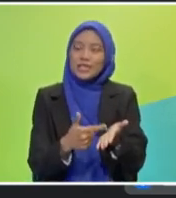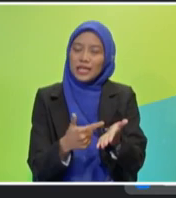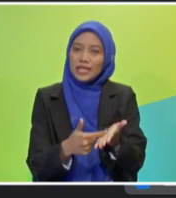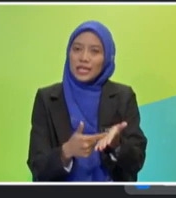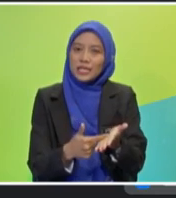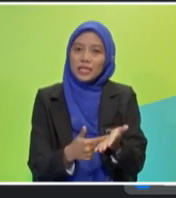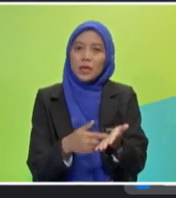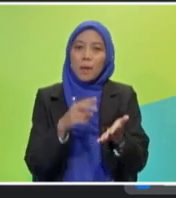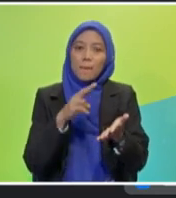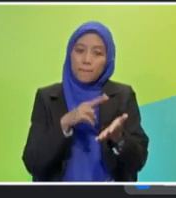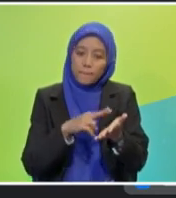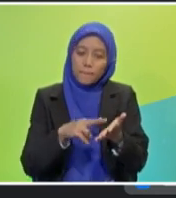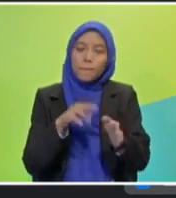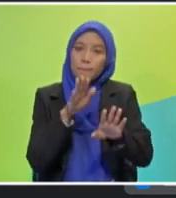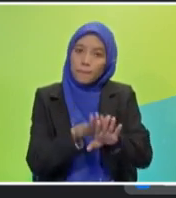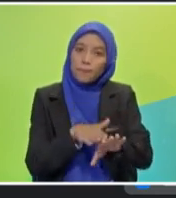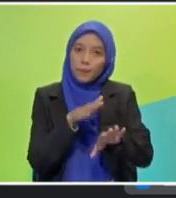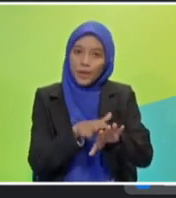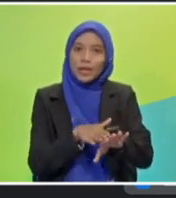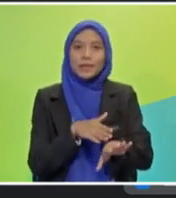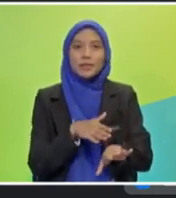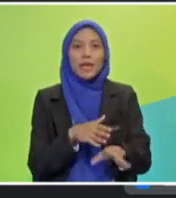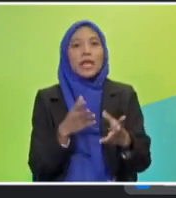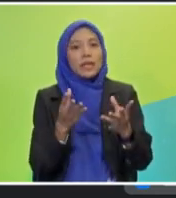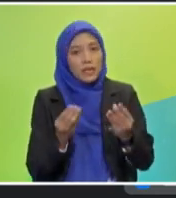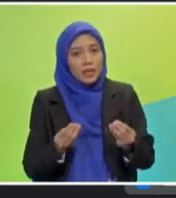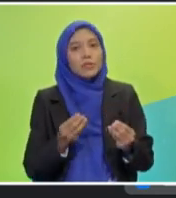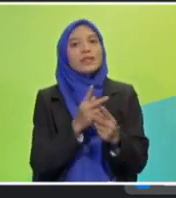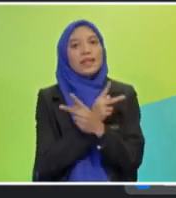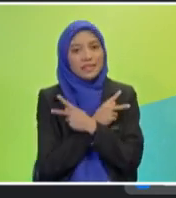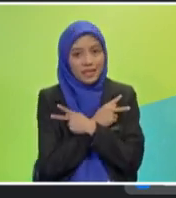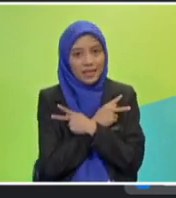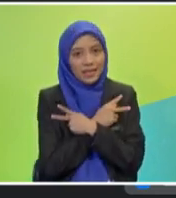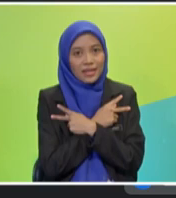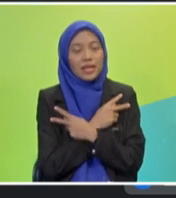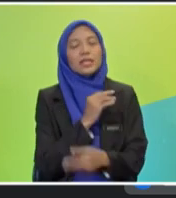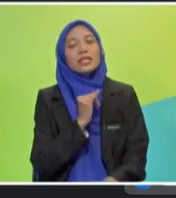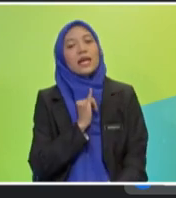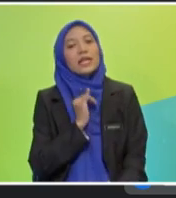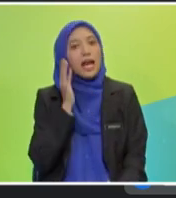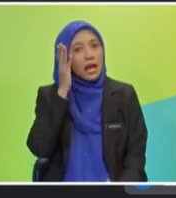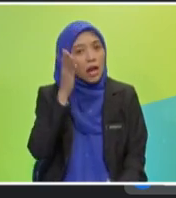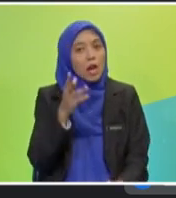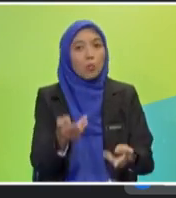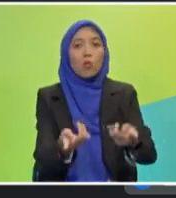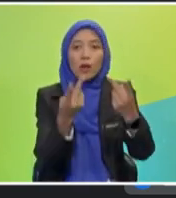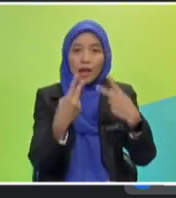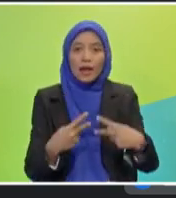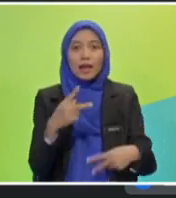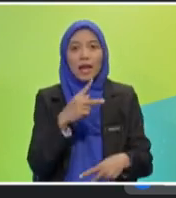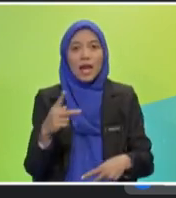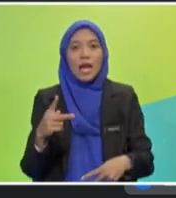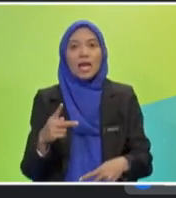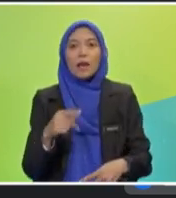sedikit. Jangan lagi. Terima kasih. Saya akan pulangkan pensel